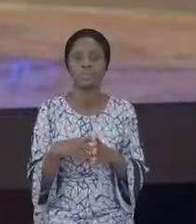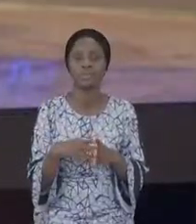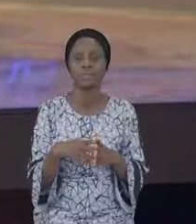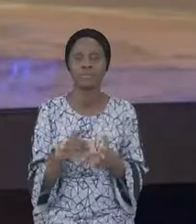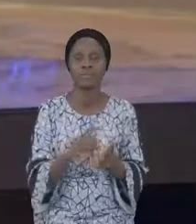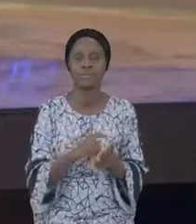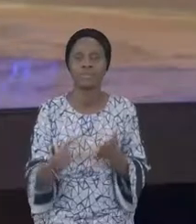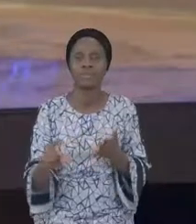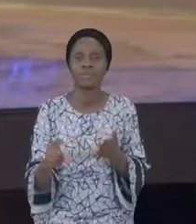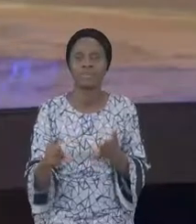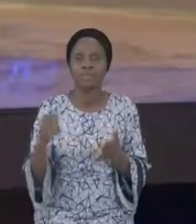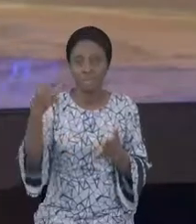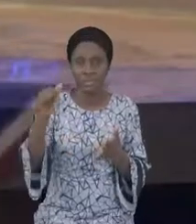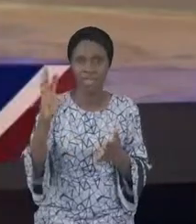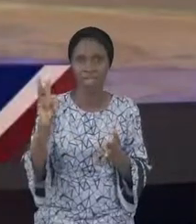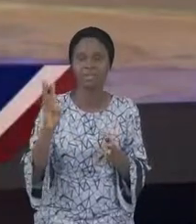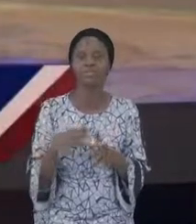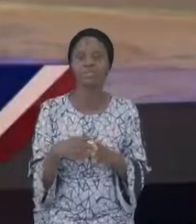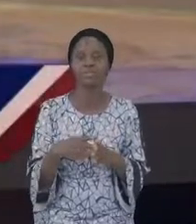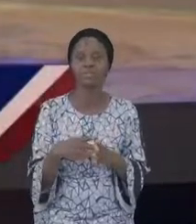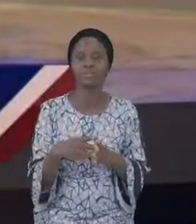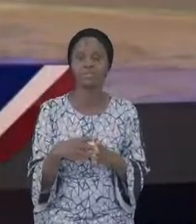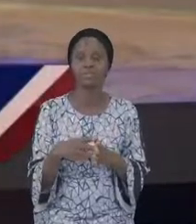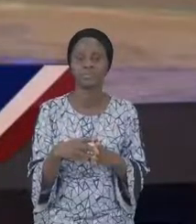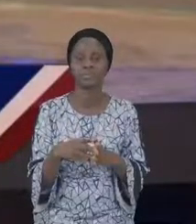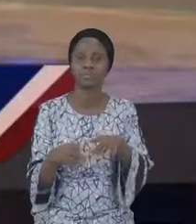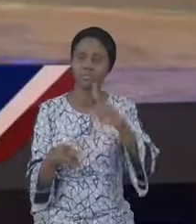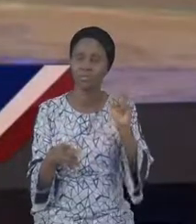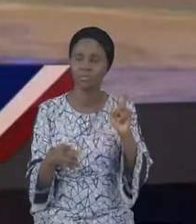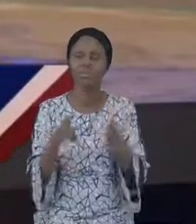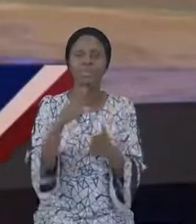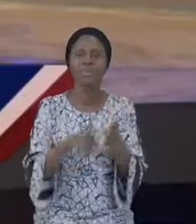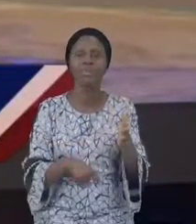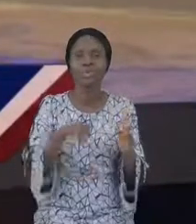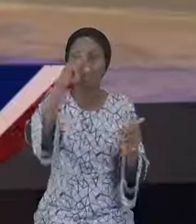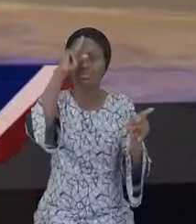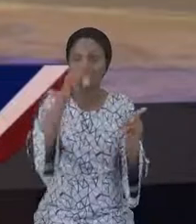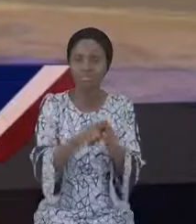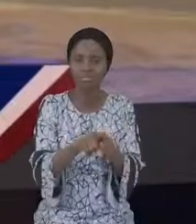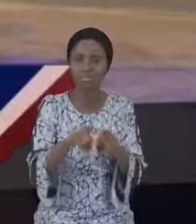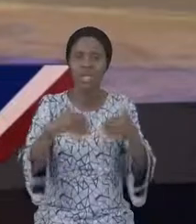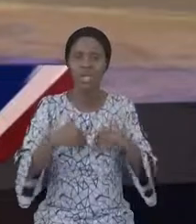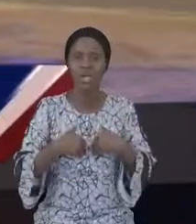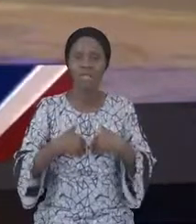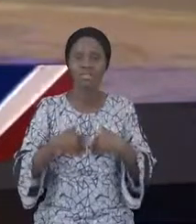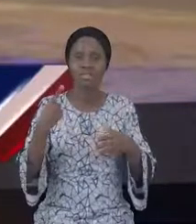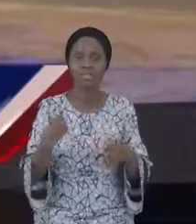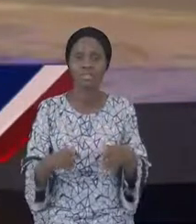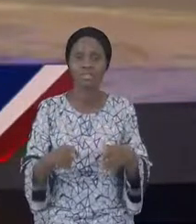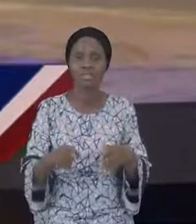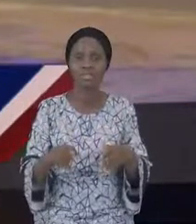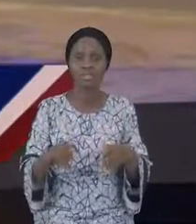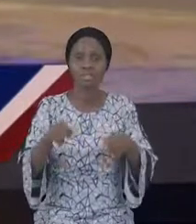à partir du verset 16. Quel rapport y a-t-il entre le temple de Dieu et